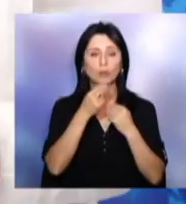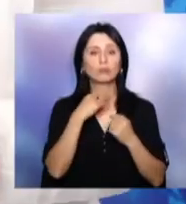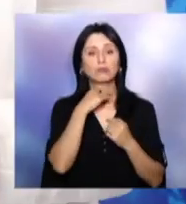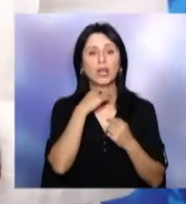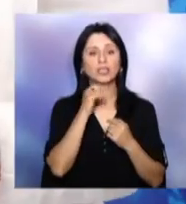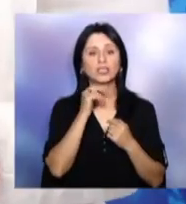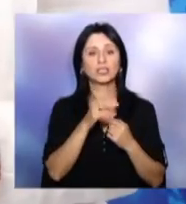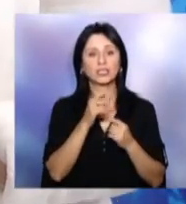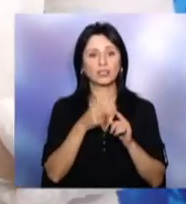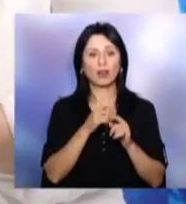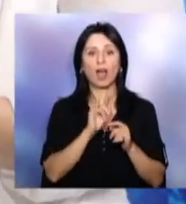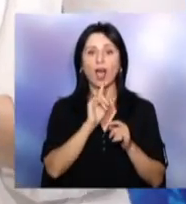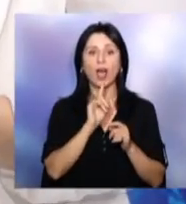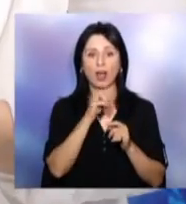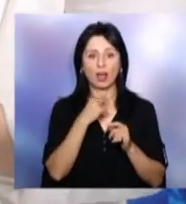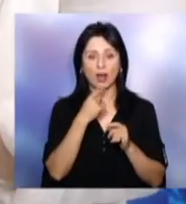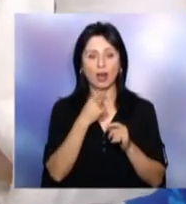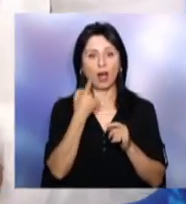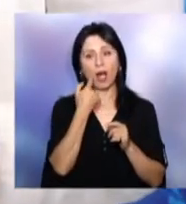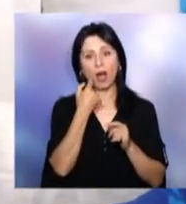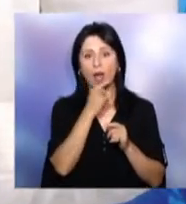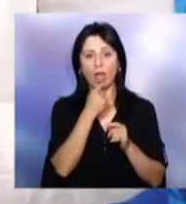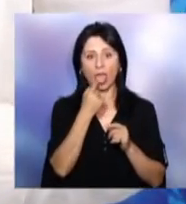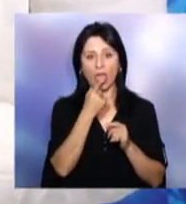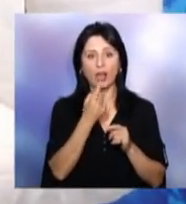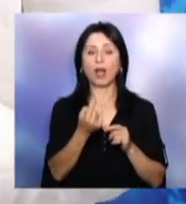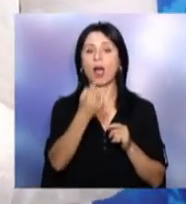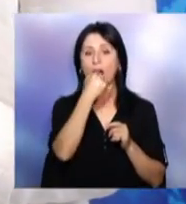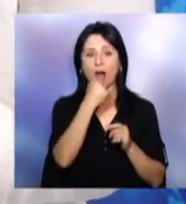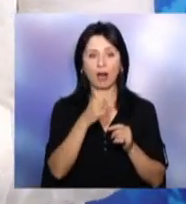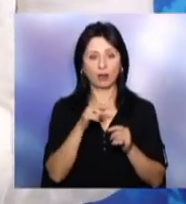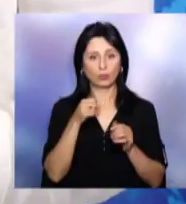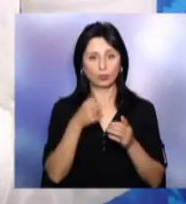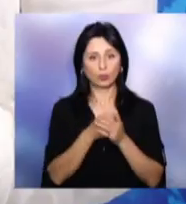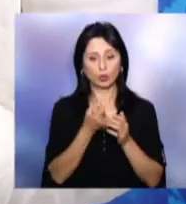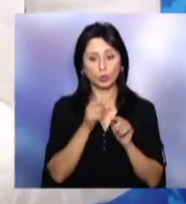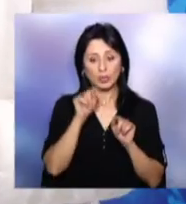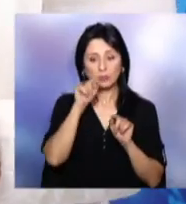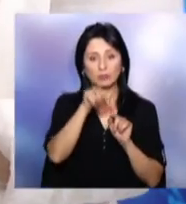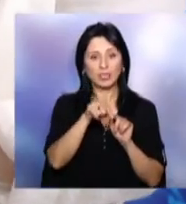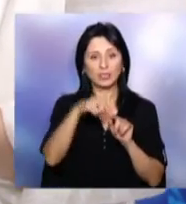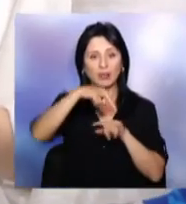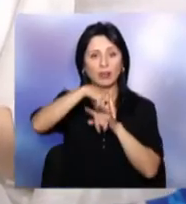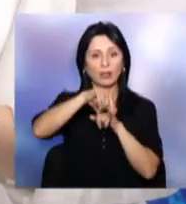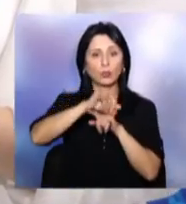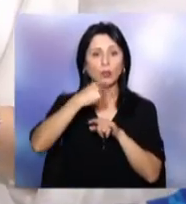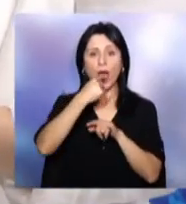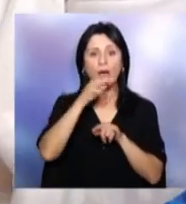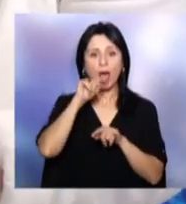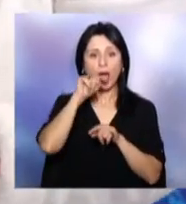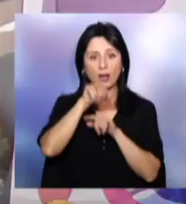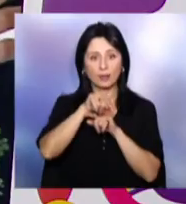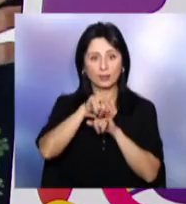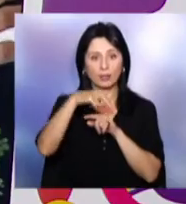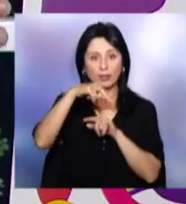დავათვალიერდეთ ლოყის ლორწოვანი, ენა და პირხახა, ჩავიხედოთ ცოტა ღრმად პირში, იქ სადაც არის